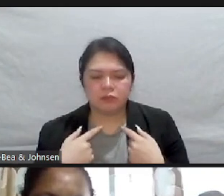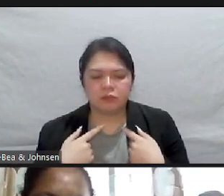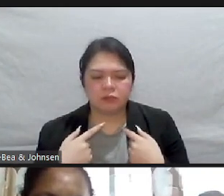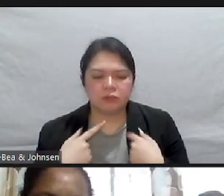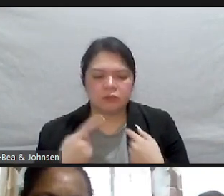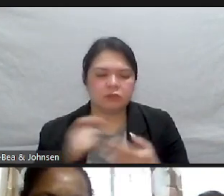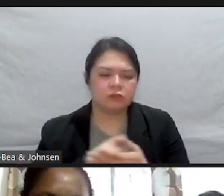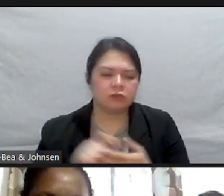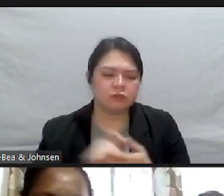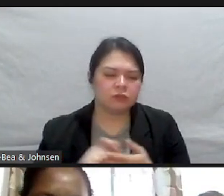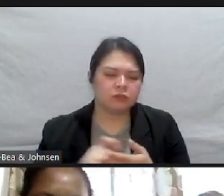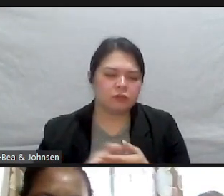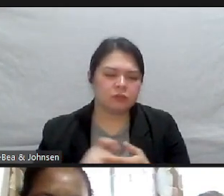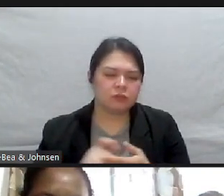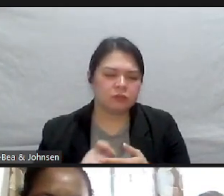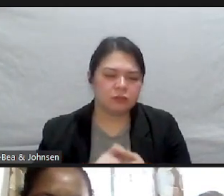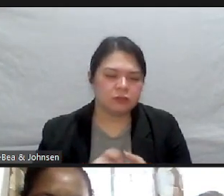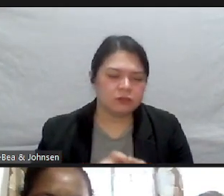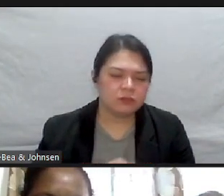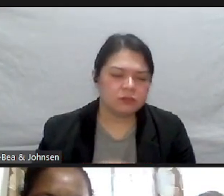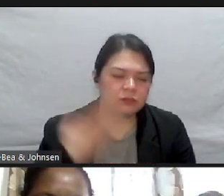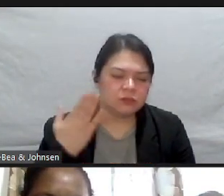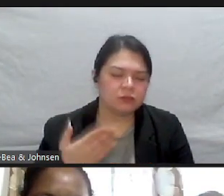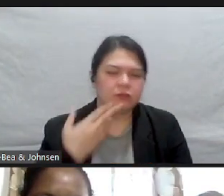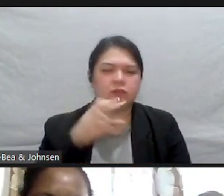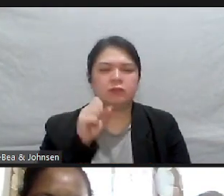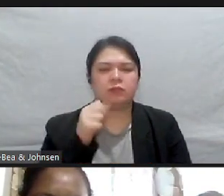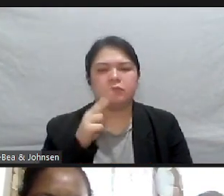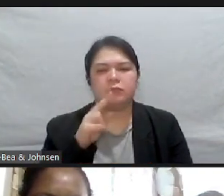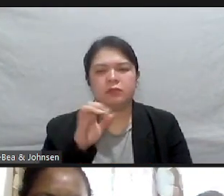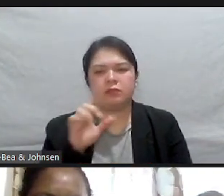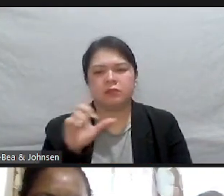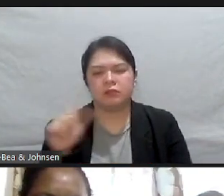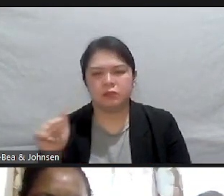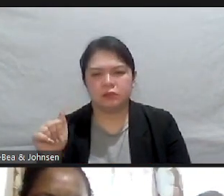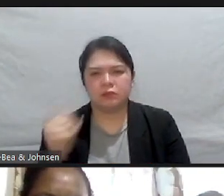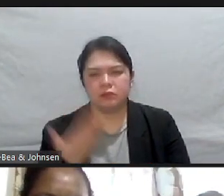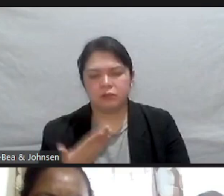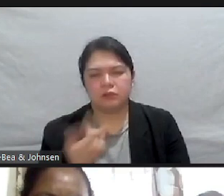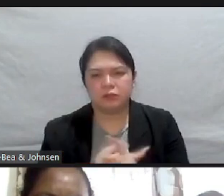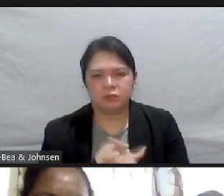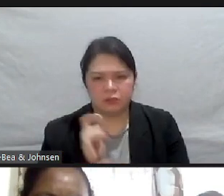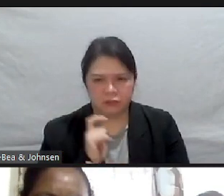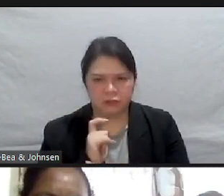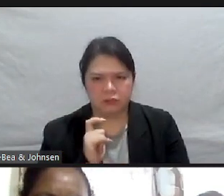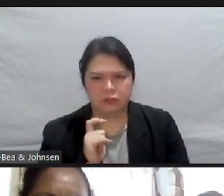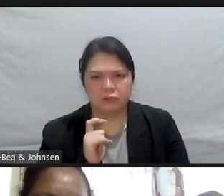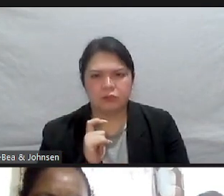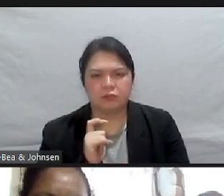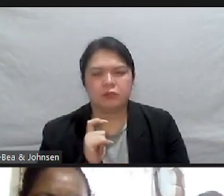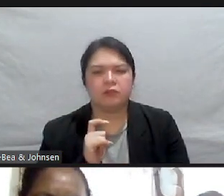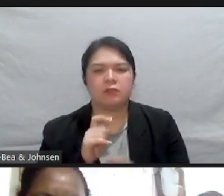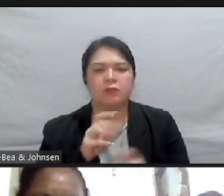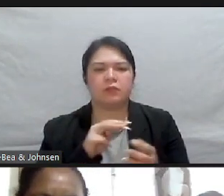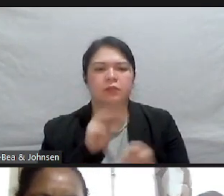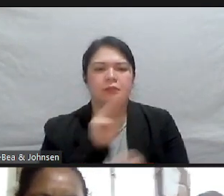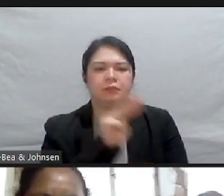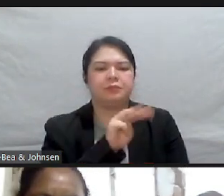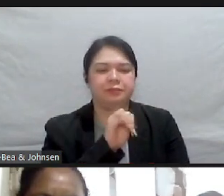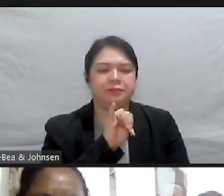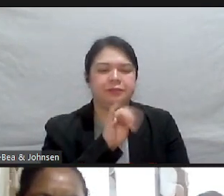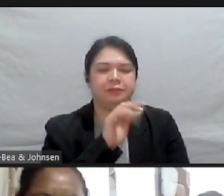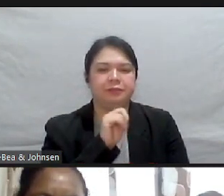ni Sheila, no, dito sa ating GC. Si Sheila po ay mula sa Iinet, Mindoro. Maraming salamat